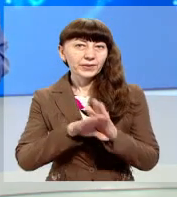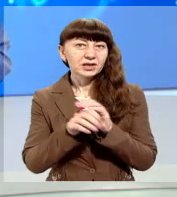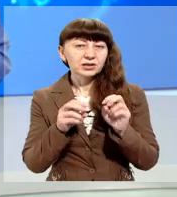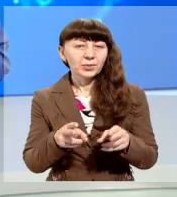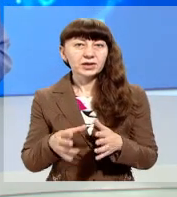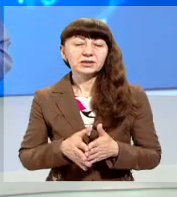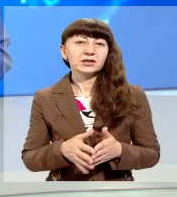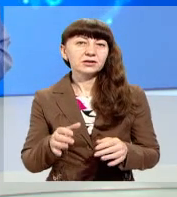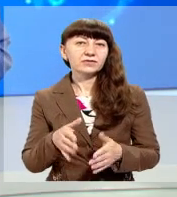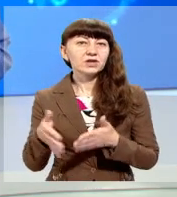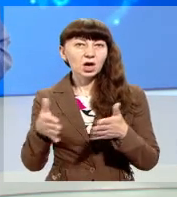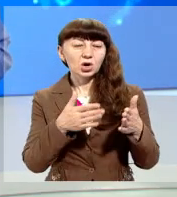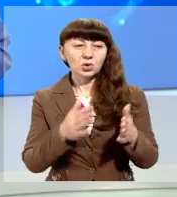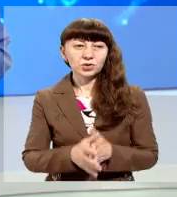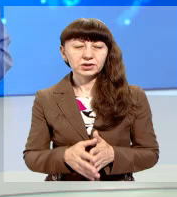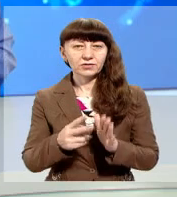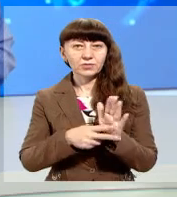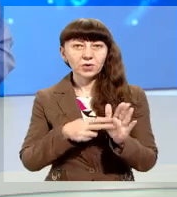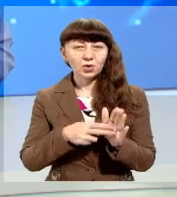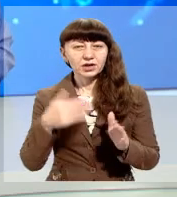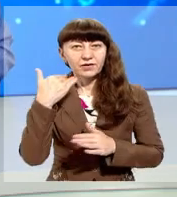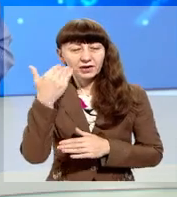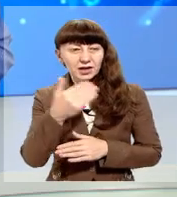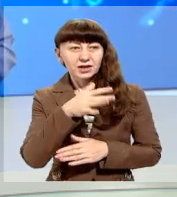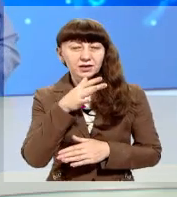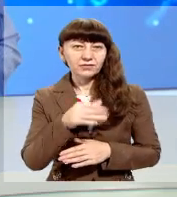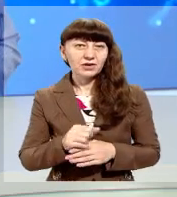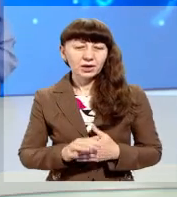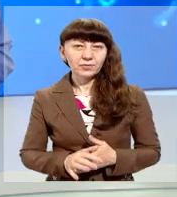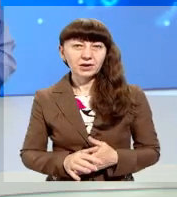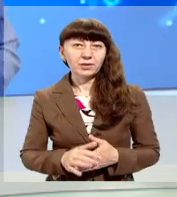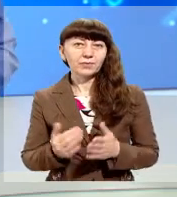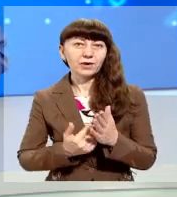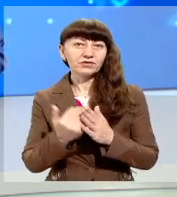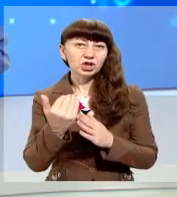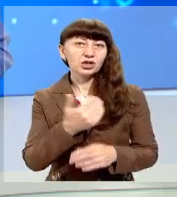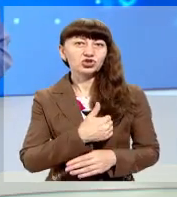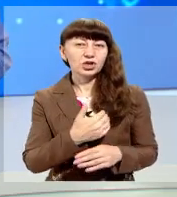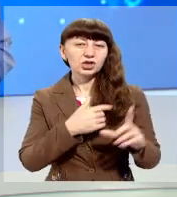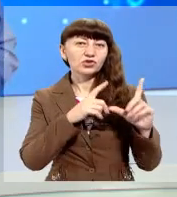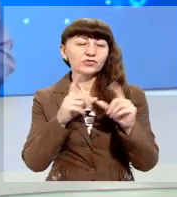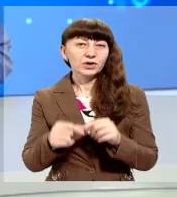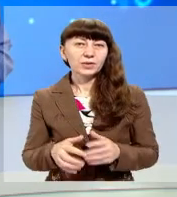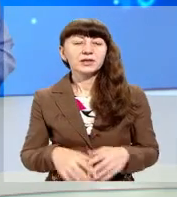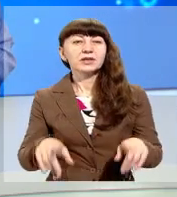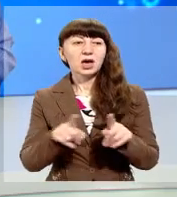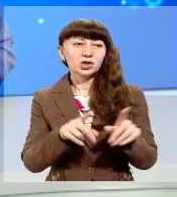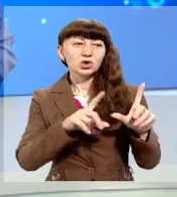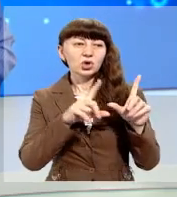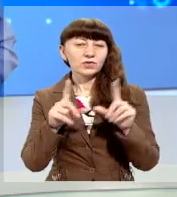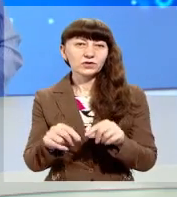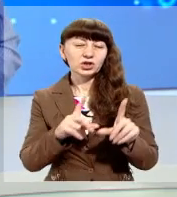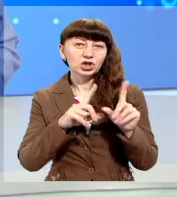Безопасность в пути, спрос на передвижение на поезде в летний период, как правило, повышается. Следовательно, и поток пассажиров